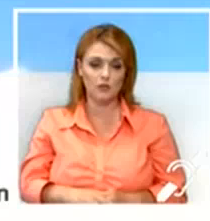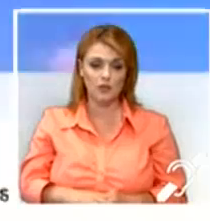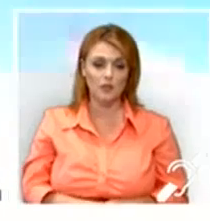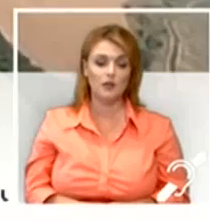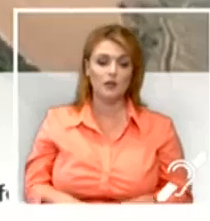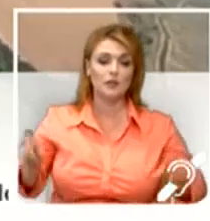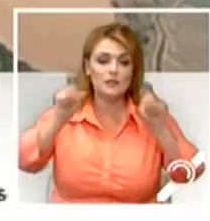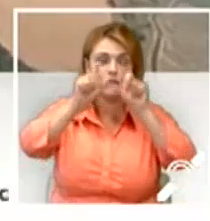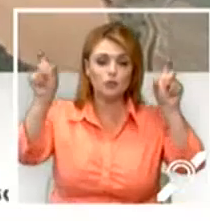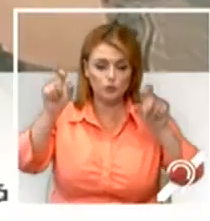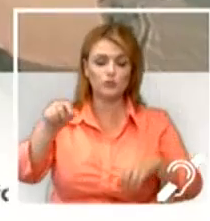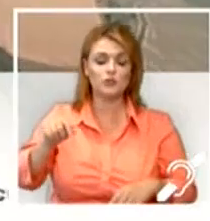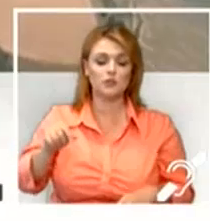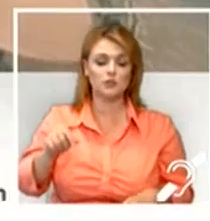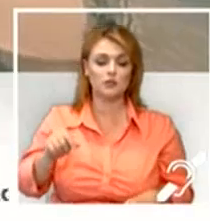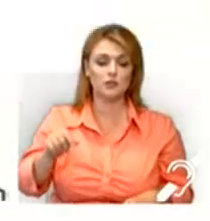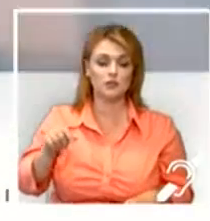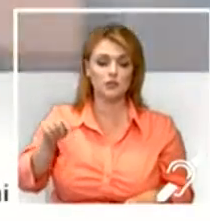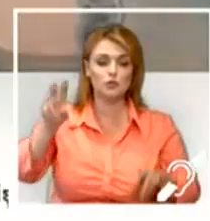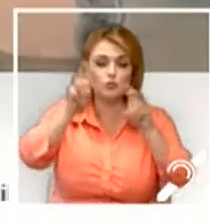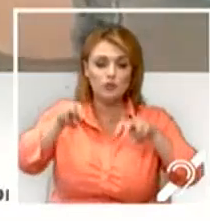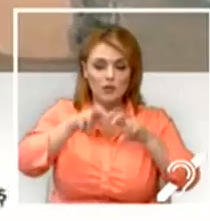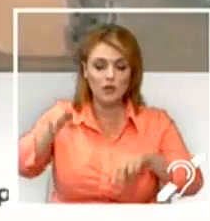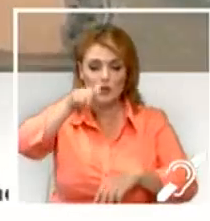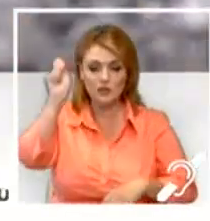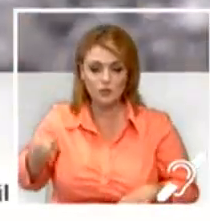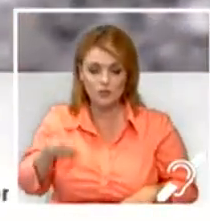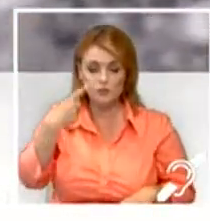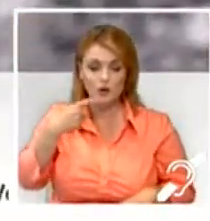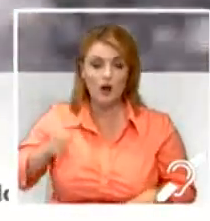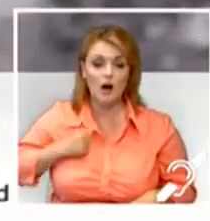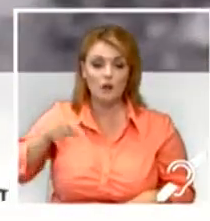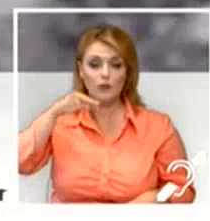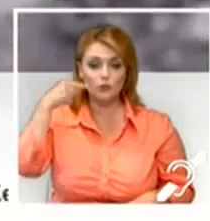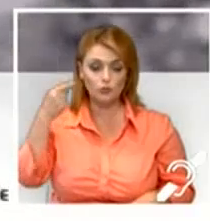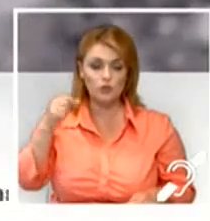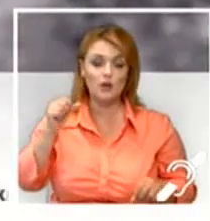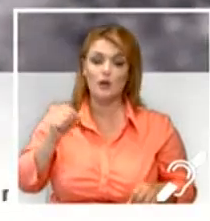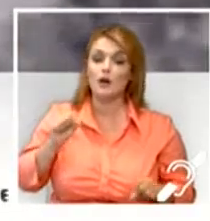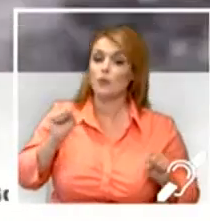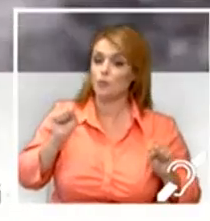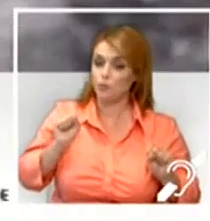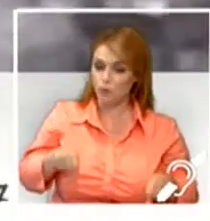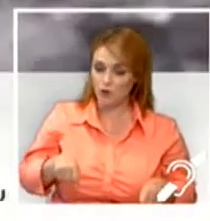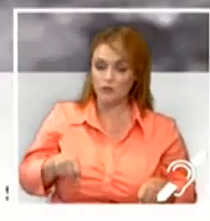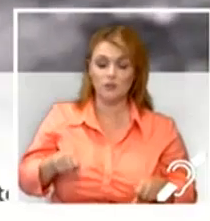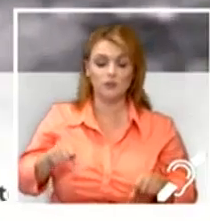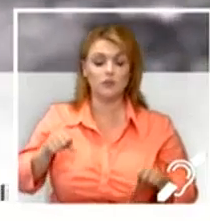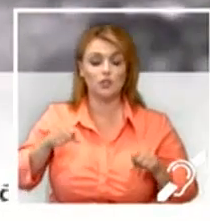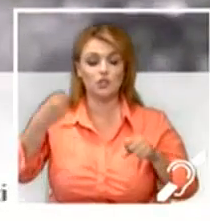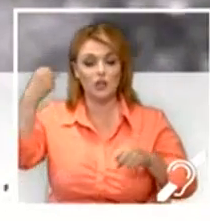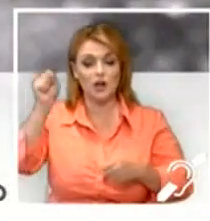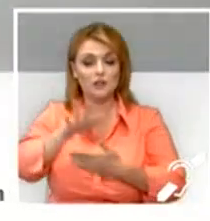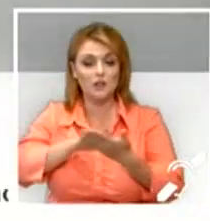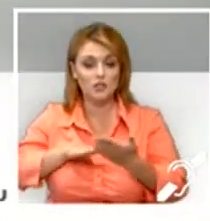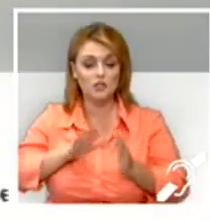Institutul pentru Studierea Războiului consideră că rușii, în acest moment, mai pot susține doar 2 ofensive, una în Donetsk, cealaltă în sud,